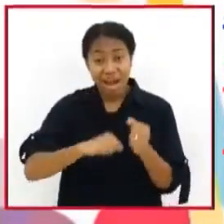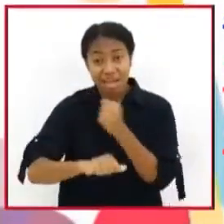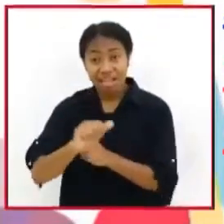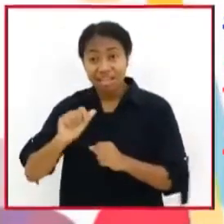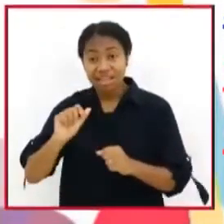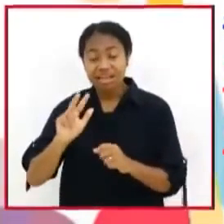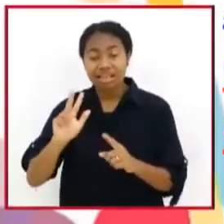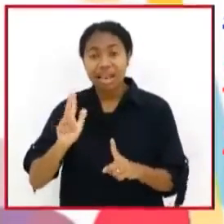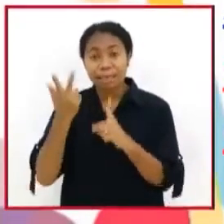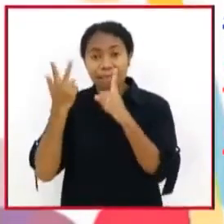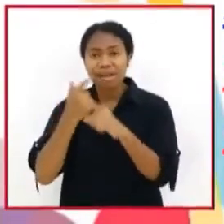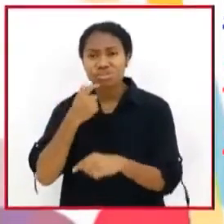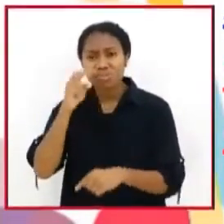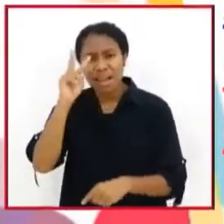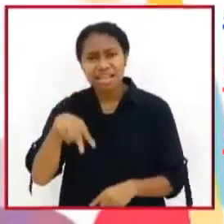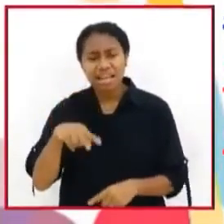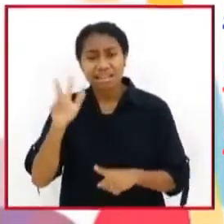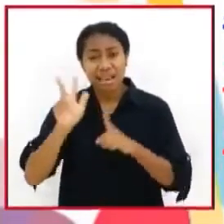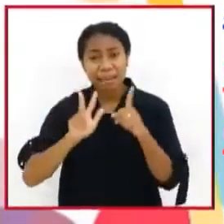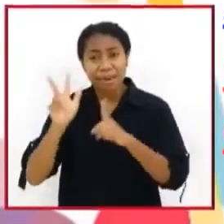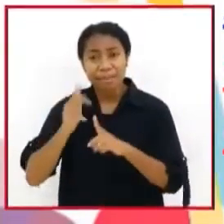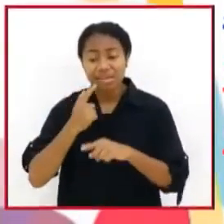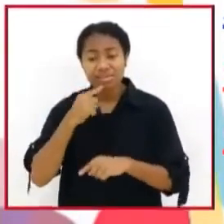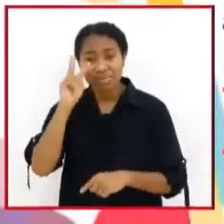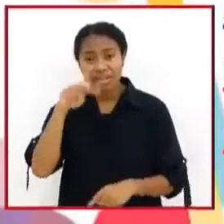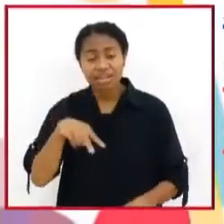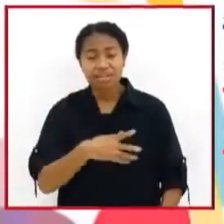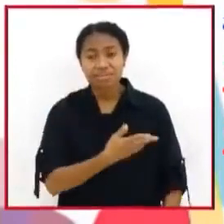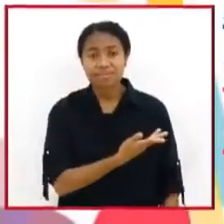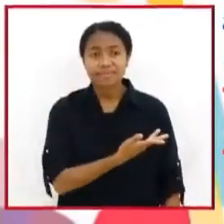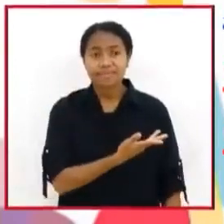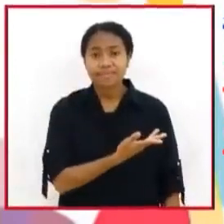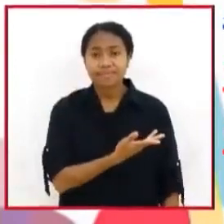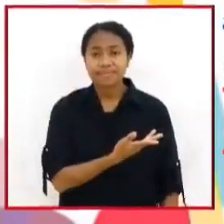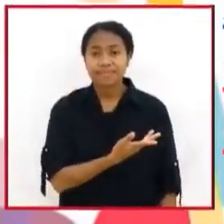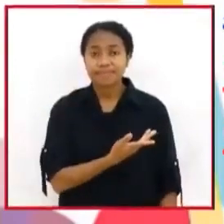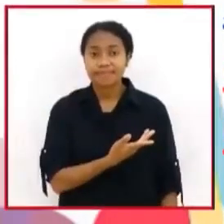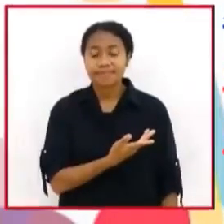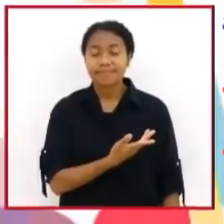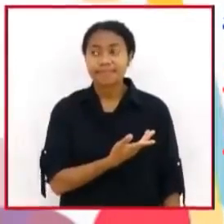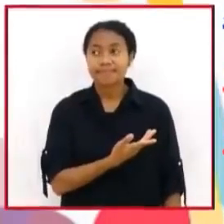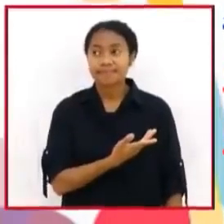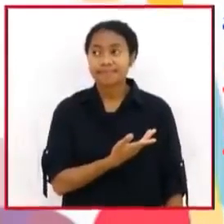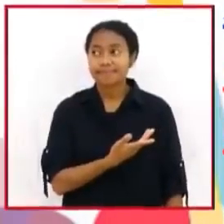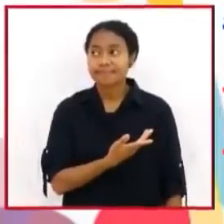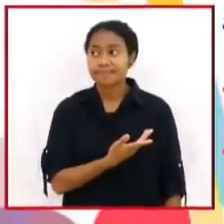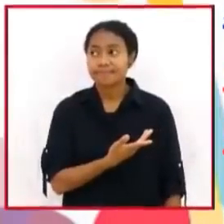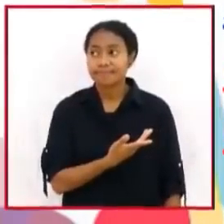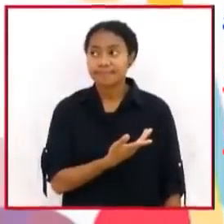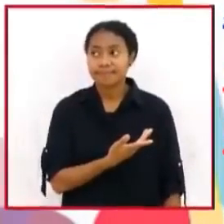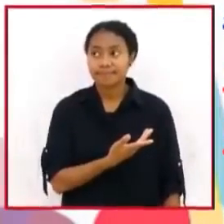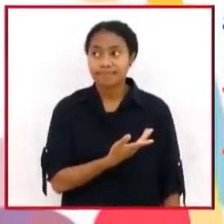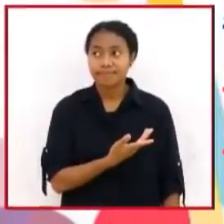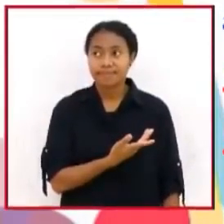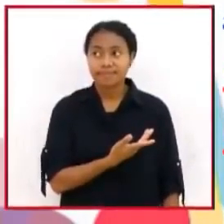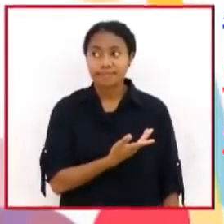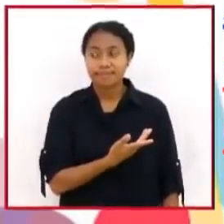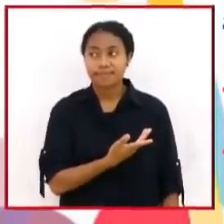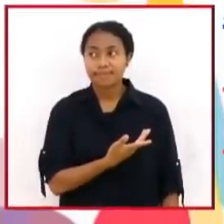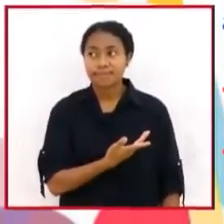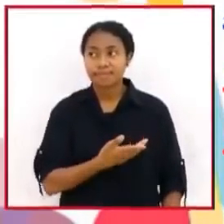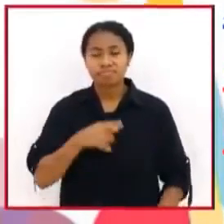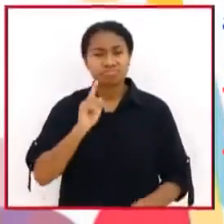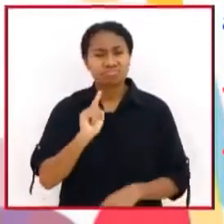Yahudi lebih berusaha lagi untuk membunuhnya karena dia mengatakan Allah adalah bapaknya sendiri jadi kalau Allah adalah